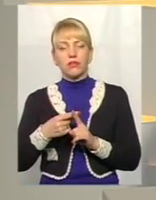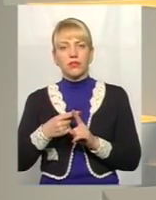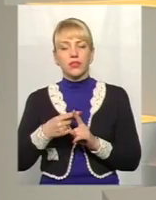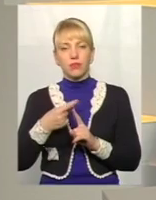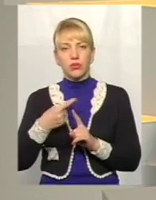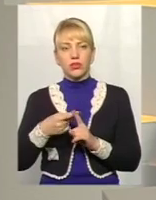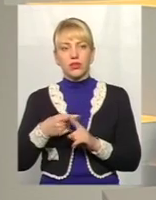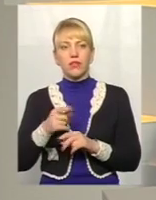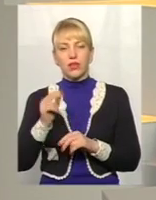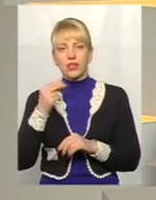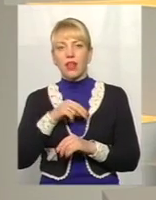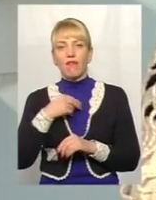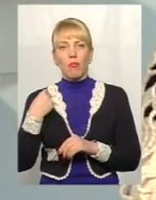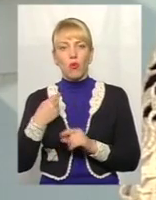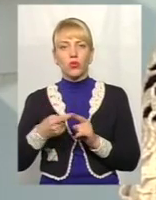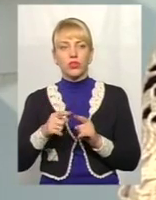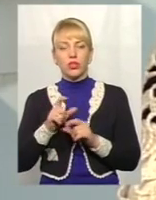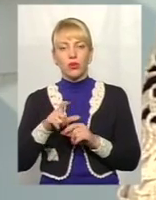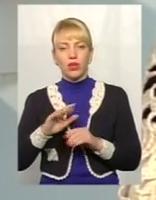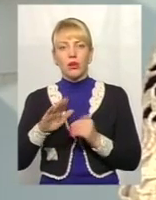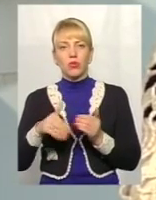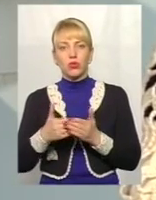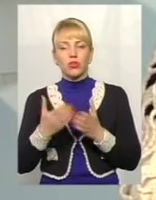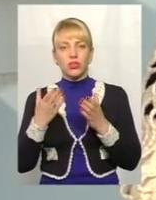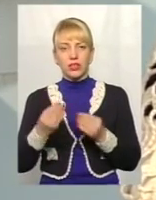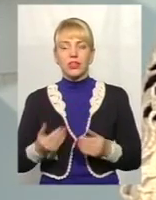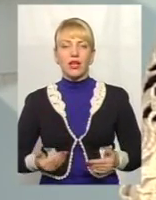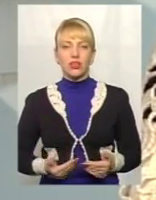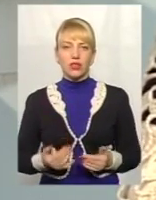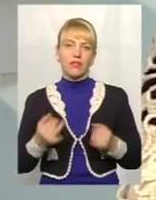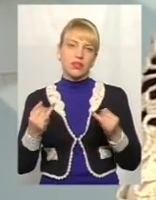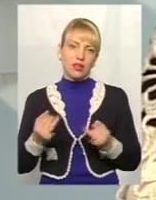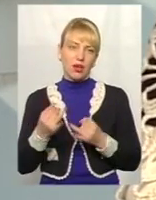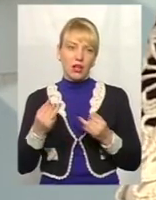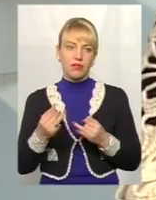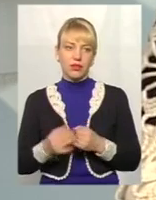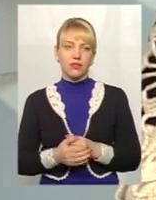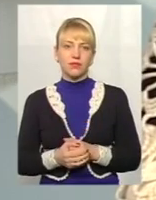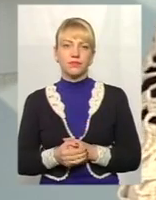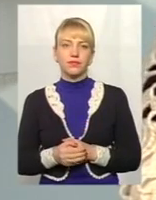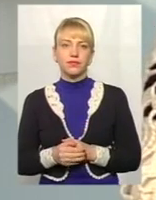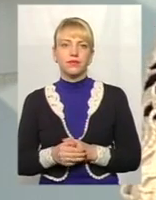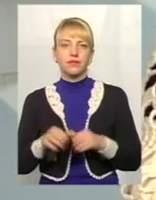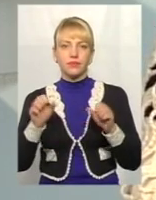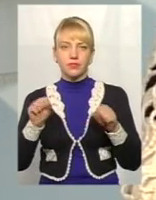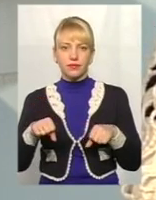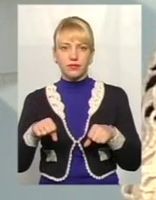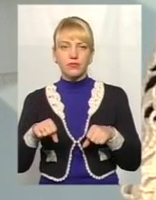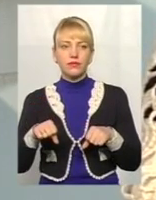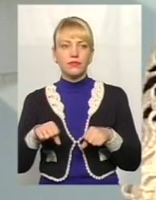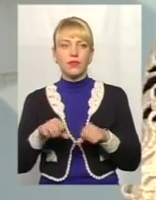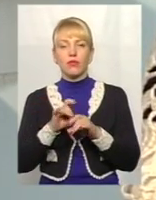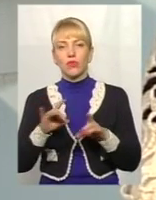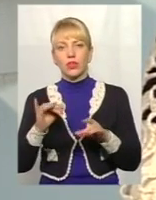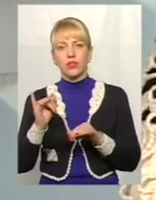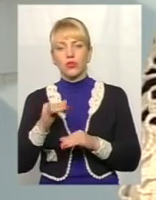позитив, і слава Богу, ці люди по сьогоднішній день живі, цікаві. І так, і можуть нести історію